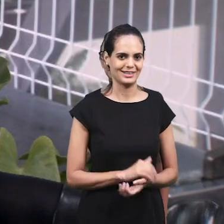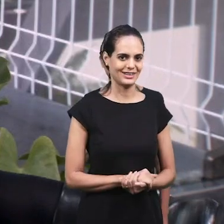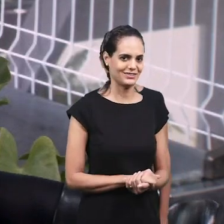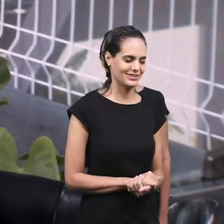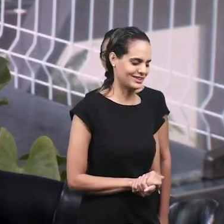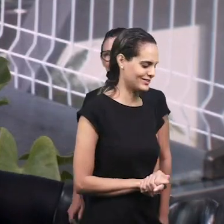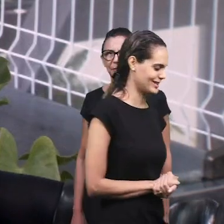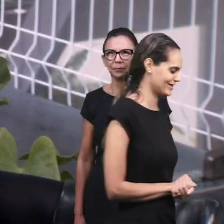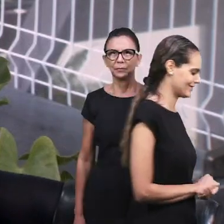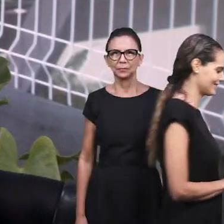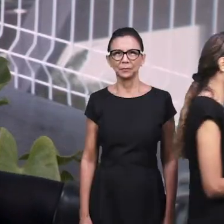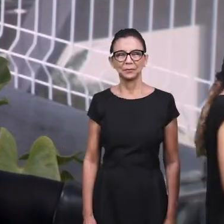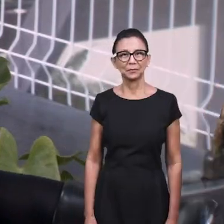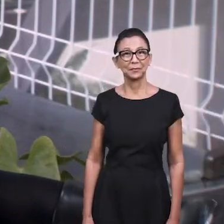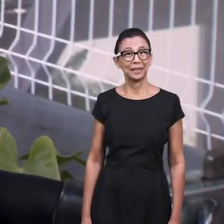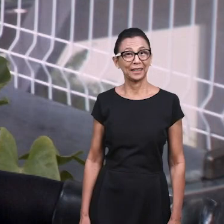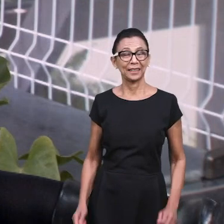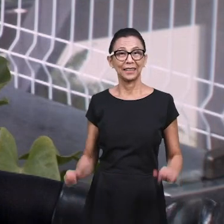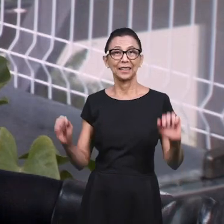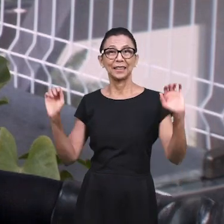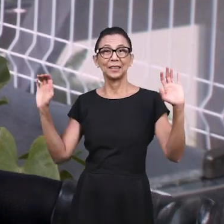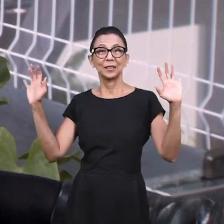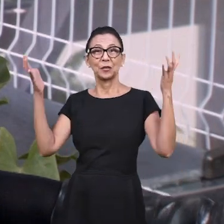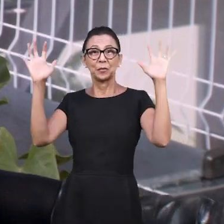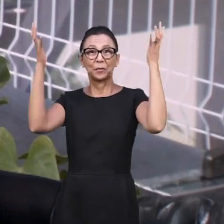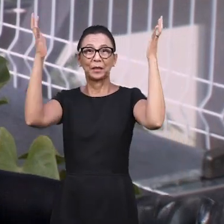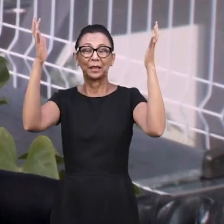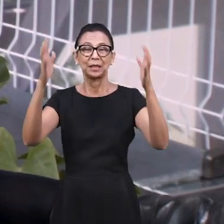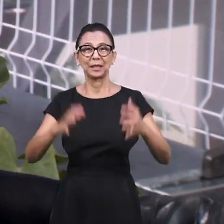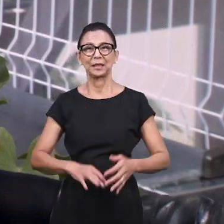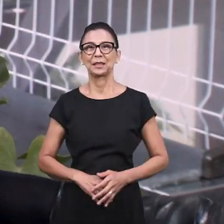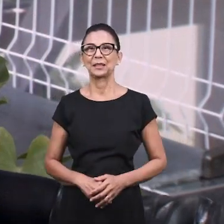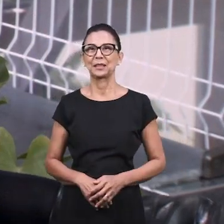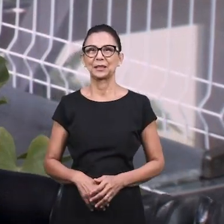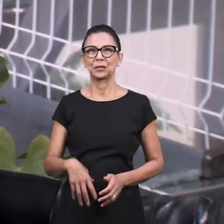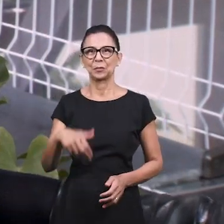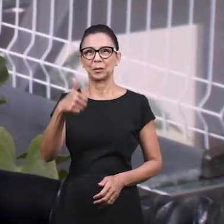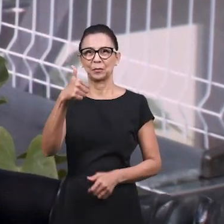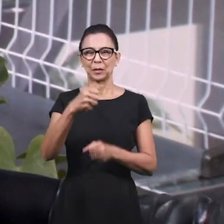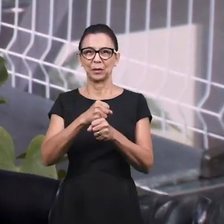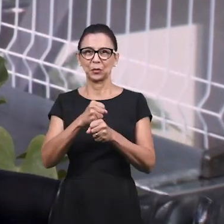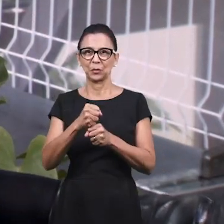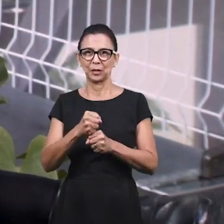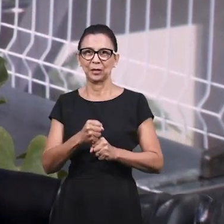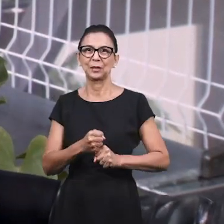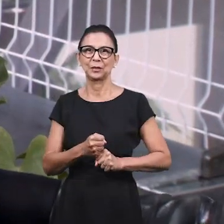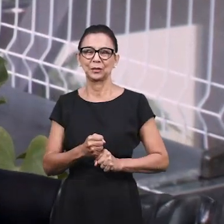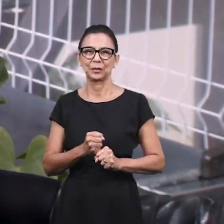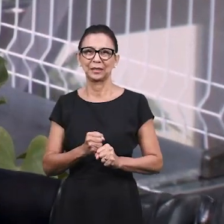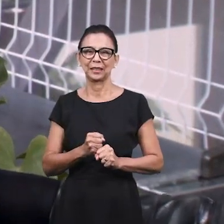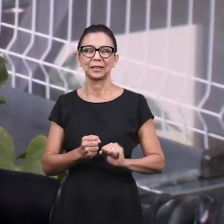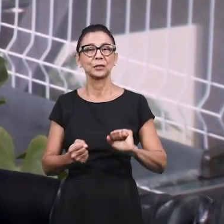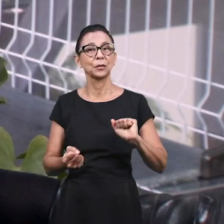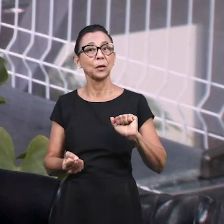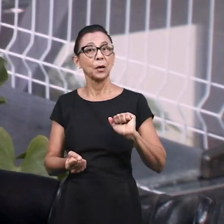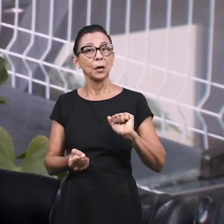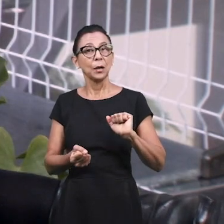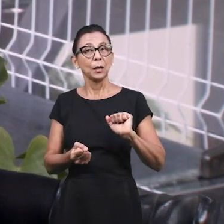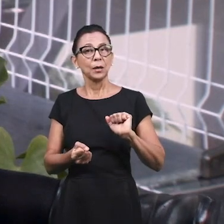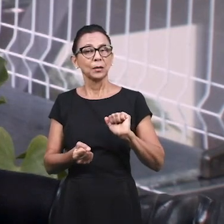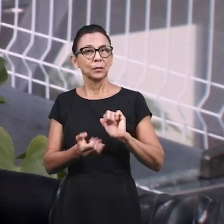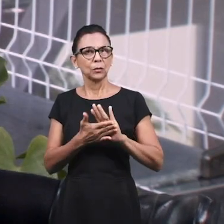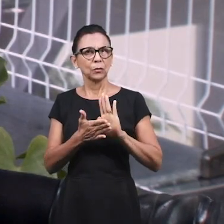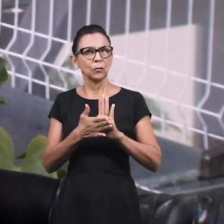Encore, nous commémorons la première année de volet Parfaite Louange. Et la professeure Janaïne a préparé une surprise pour le